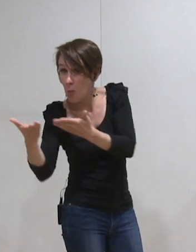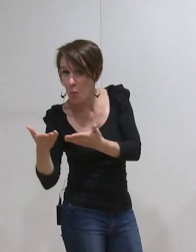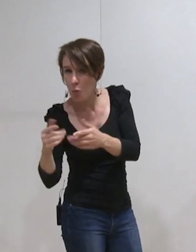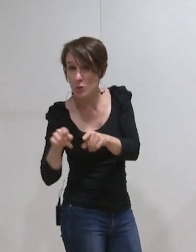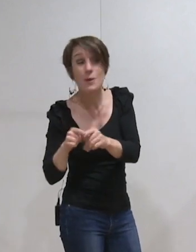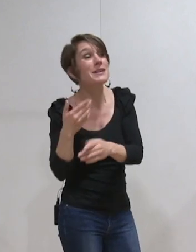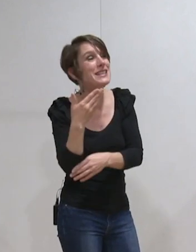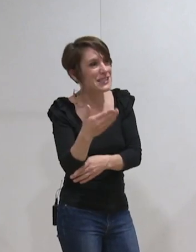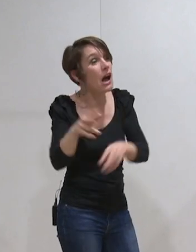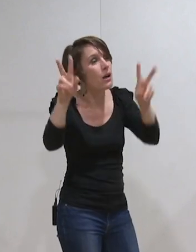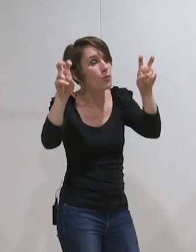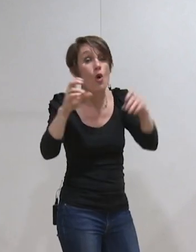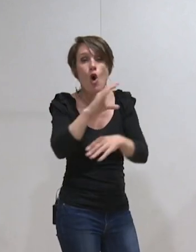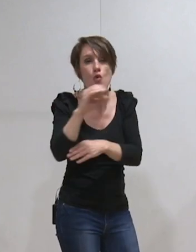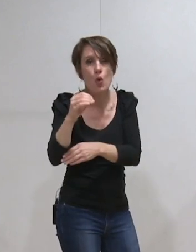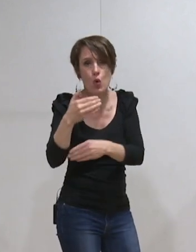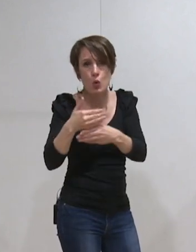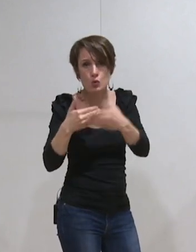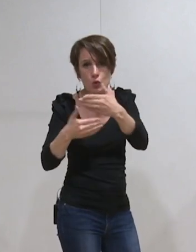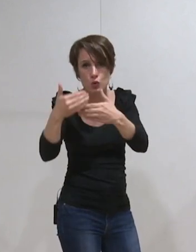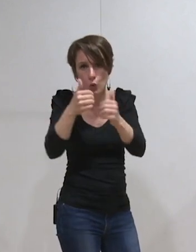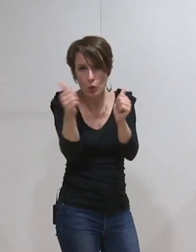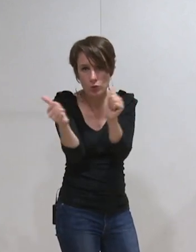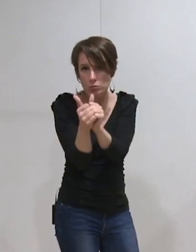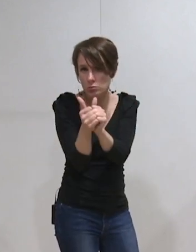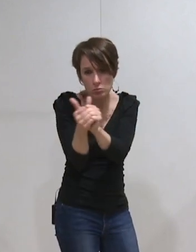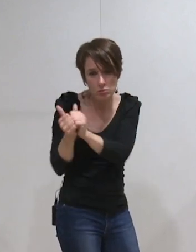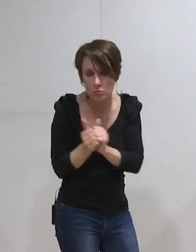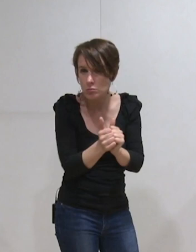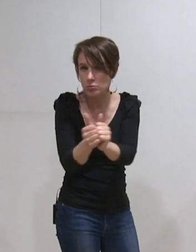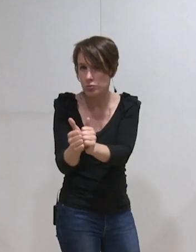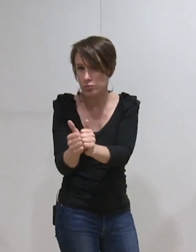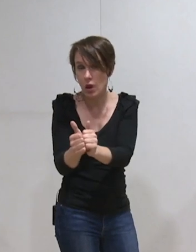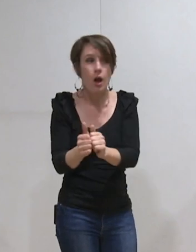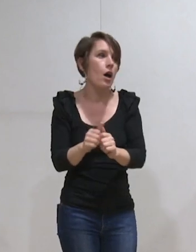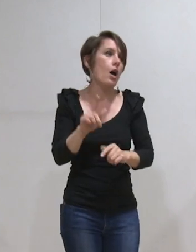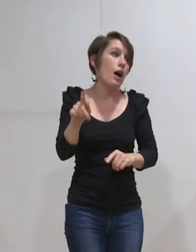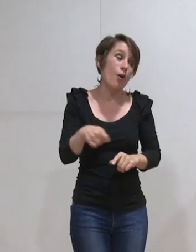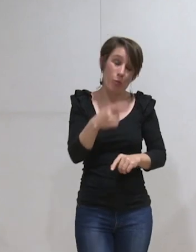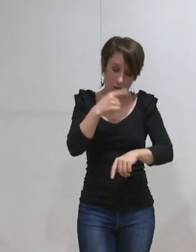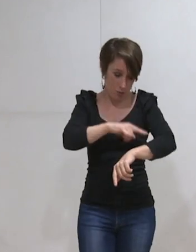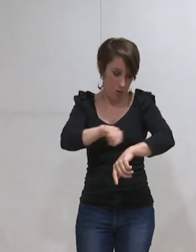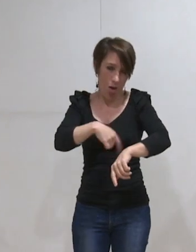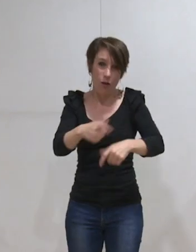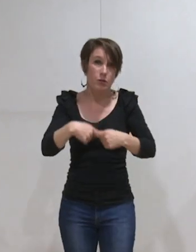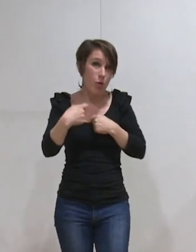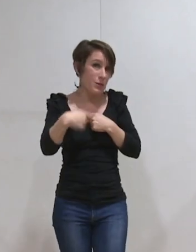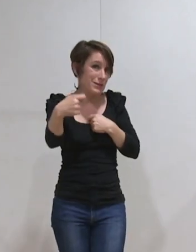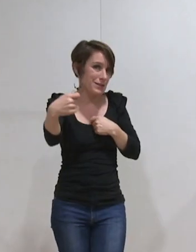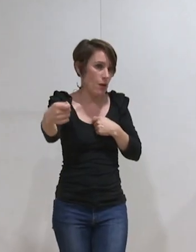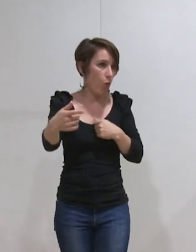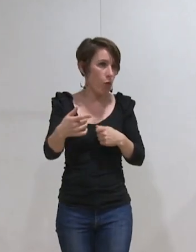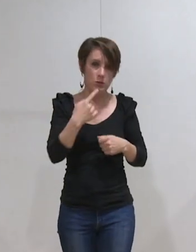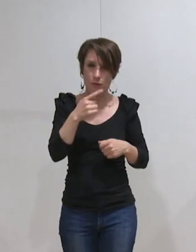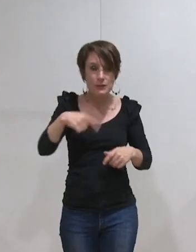c'est cela cela demande du temps cela peut être générateur de frustration particulièrement dans les périodes contraintes que nous